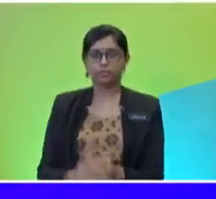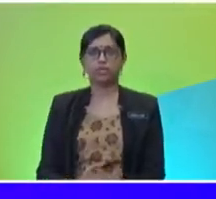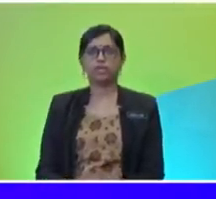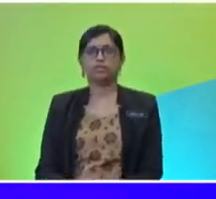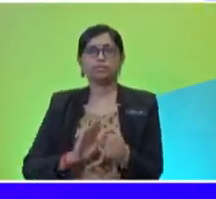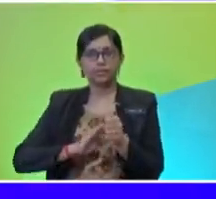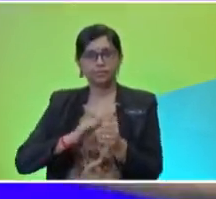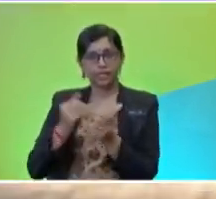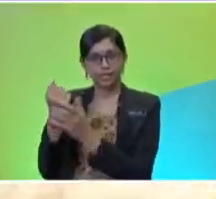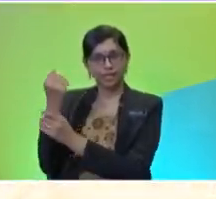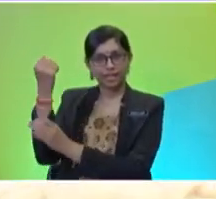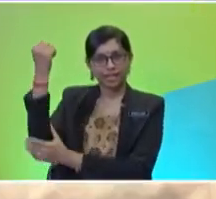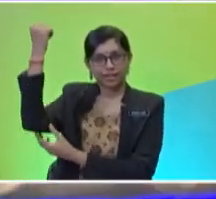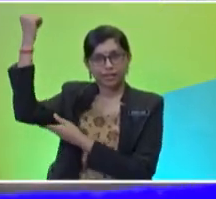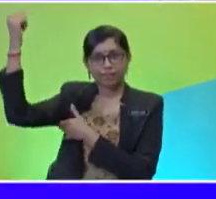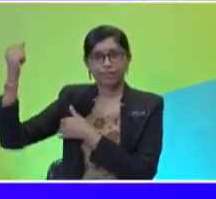pandai.